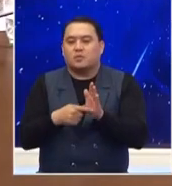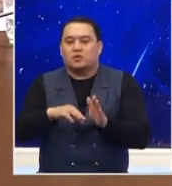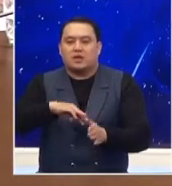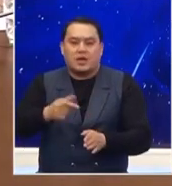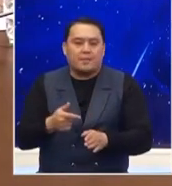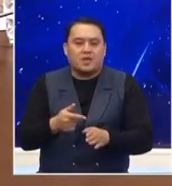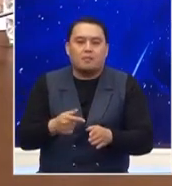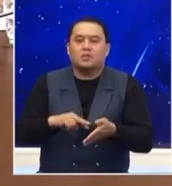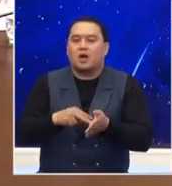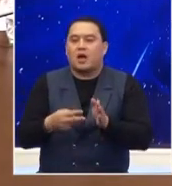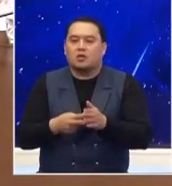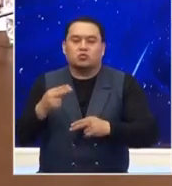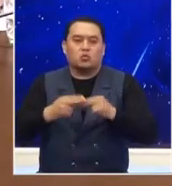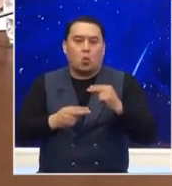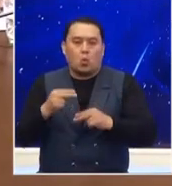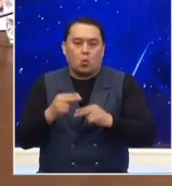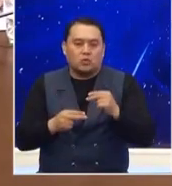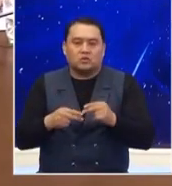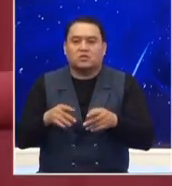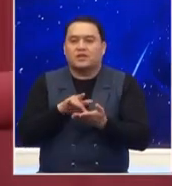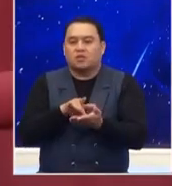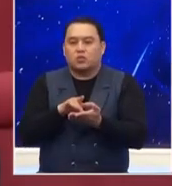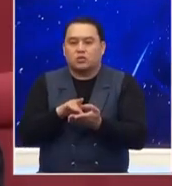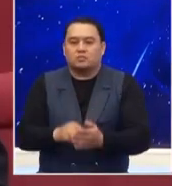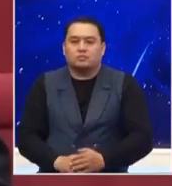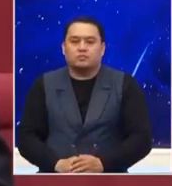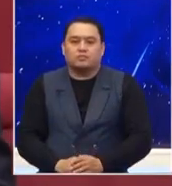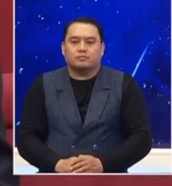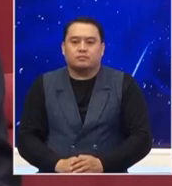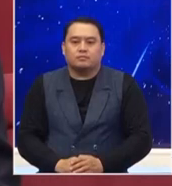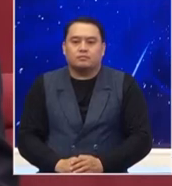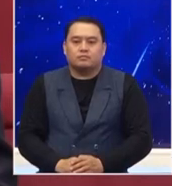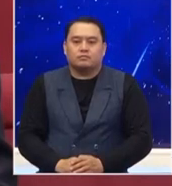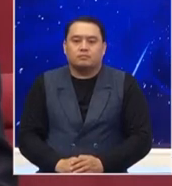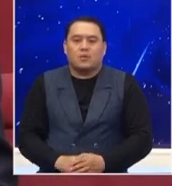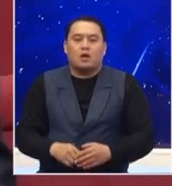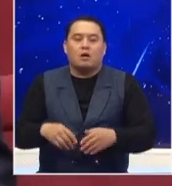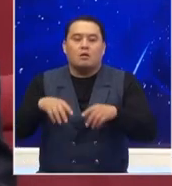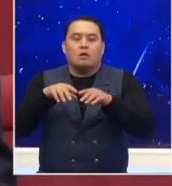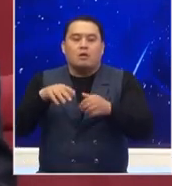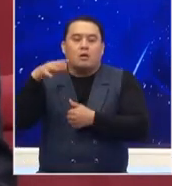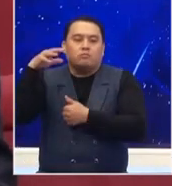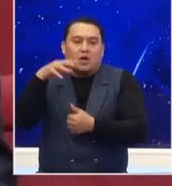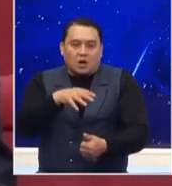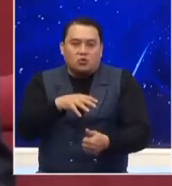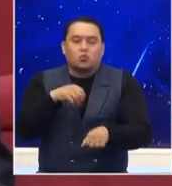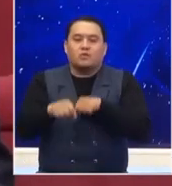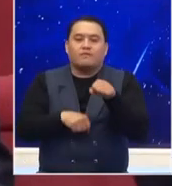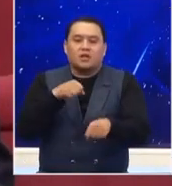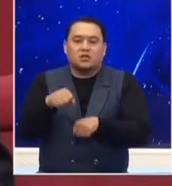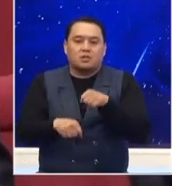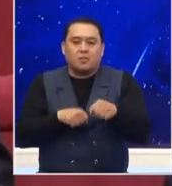тенге. Амбициозные планы строятся и в сфере туризма. Летать на парашюте, покататься на велосипеде, покататься на мотоциклах, на